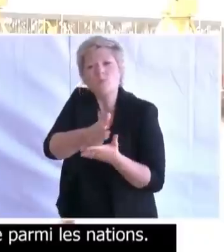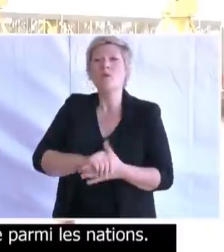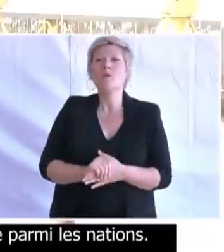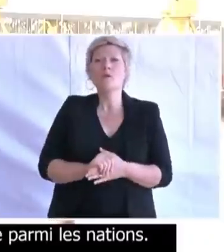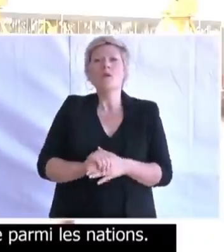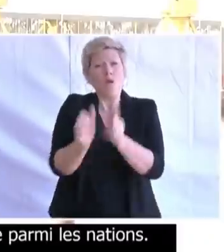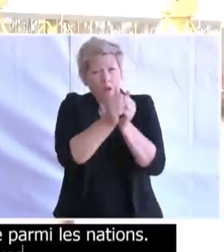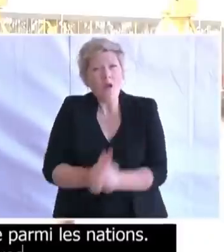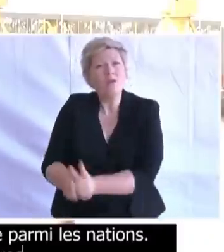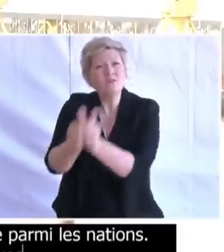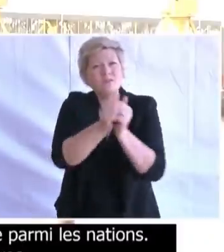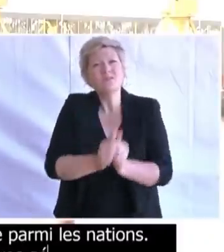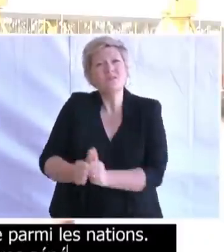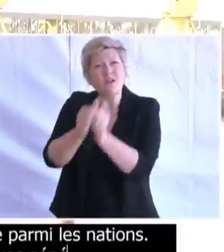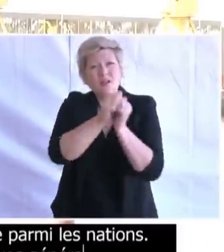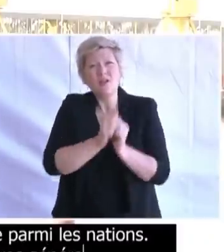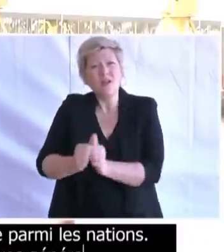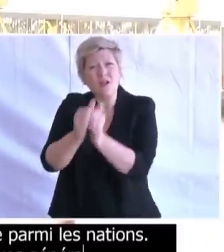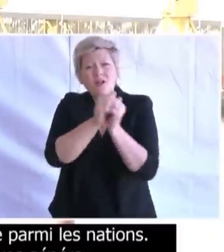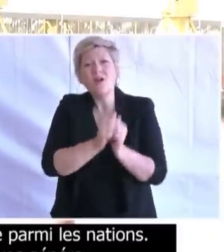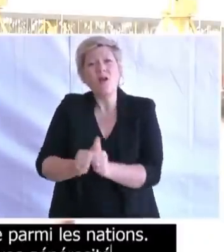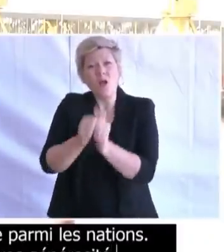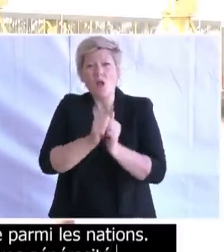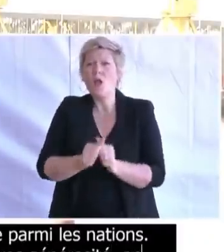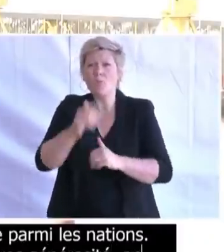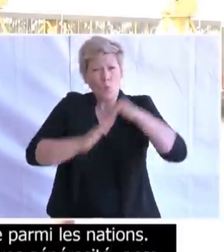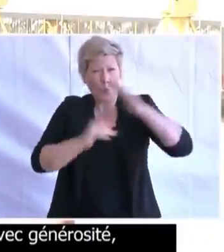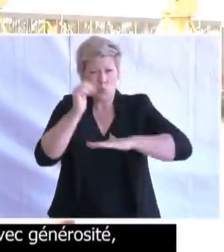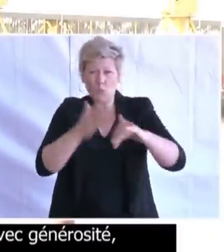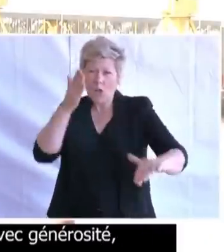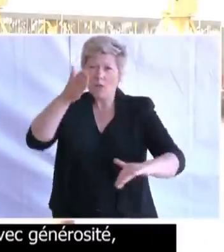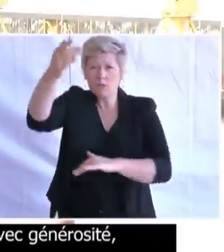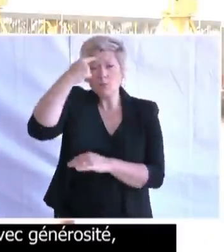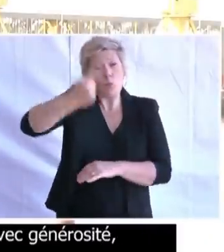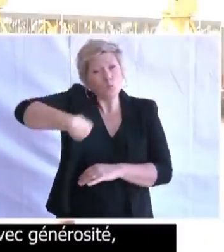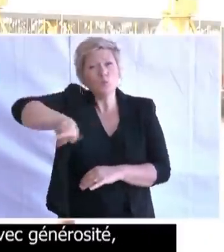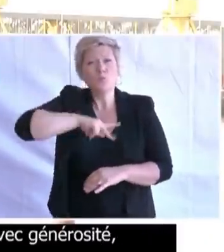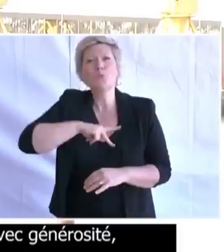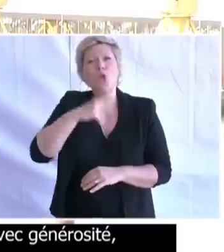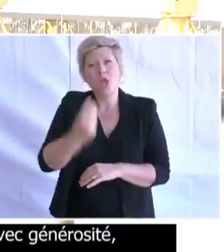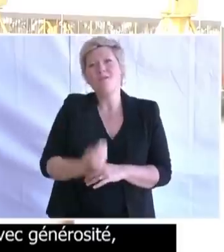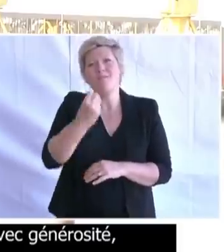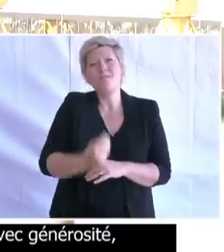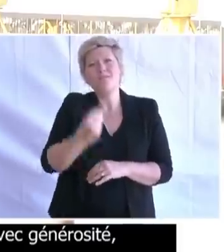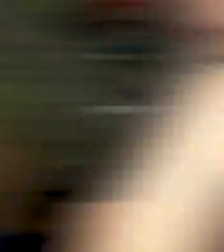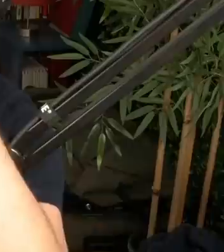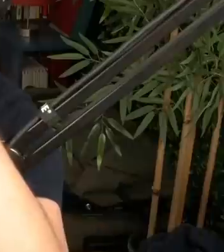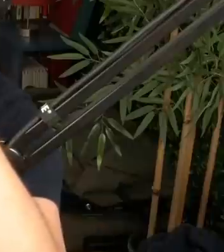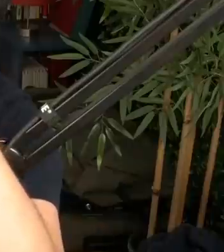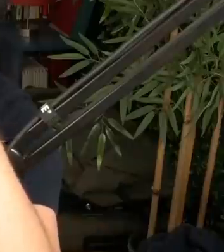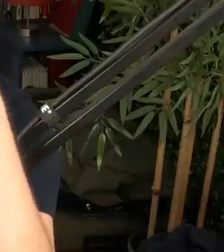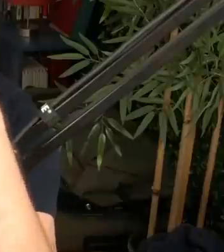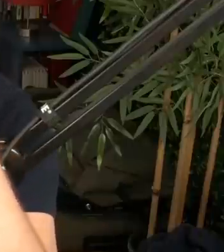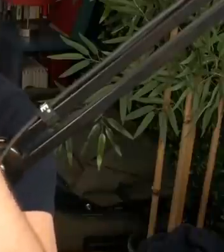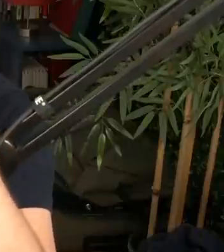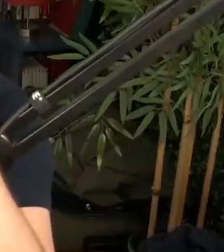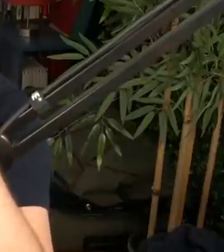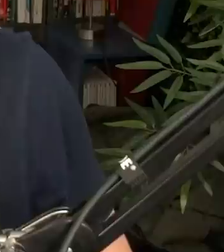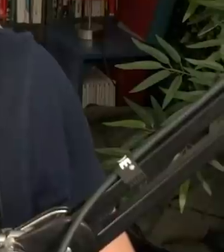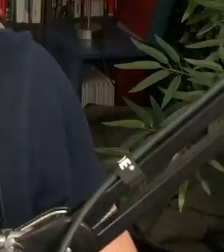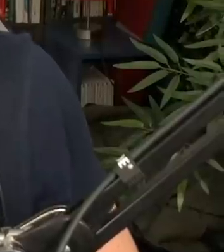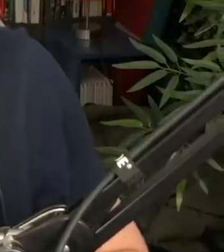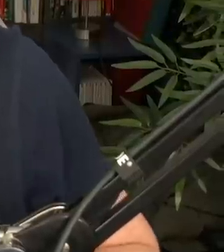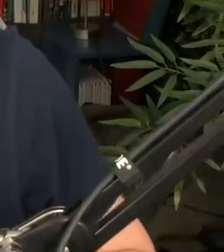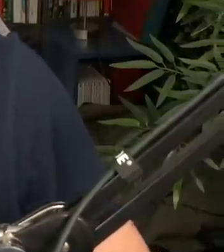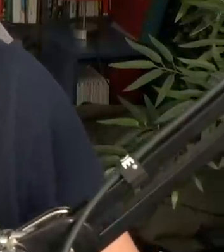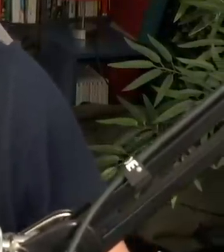Ensemble, offrons un avenir à nos enfants. Vive la République et vive la France. Donc discours de déclaration de candidature d'Anne Hidalgo.